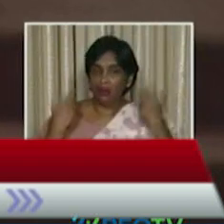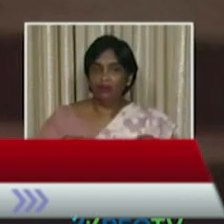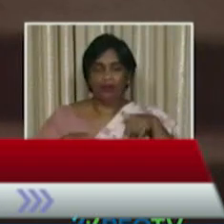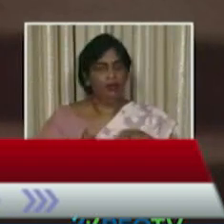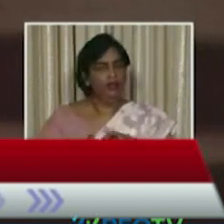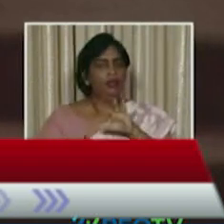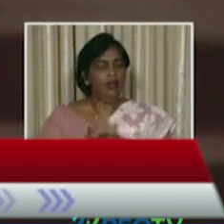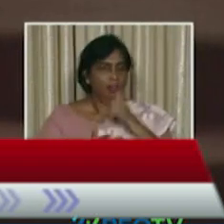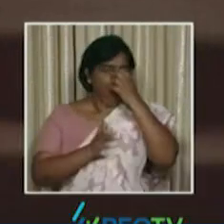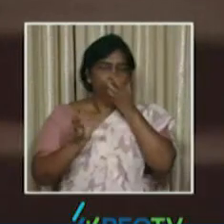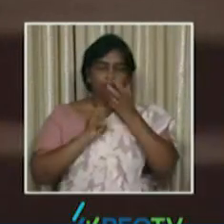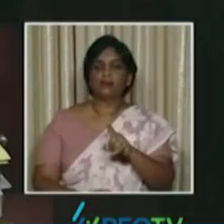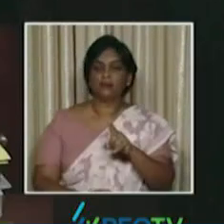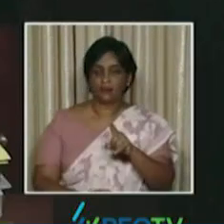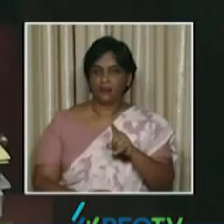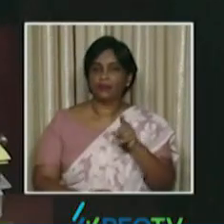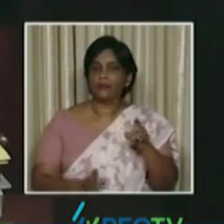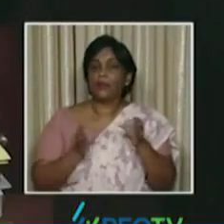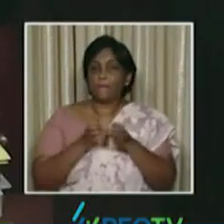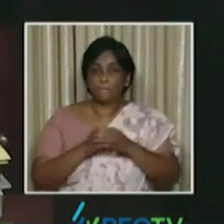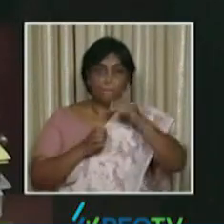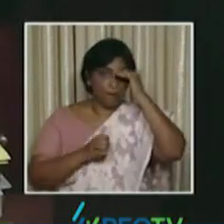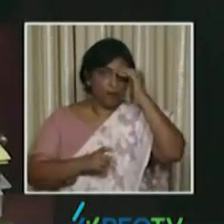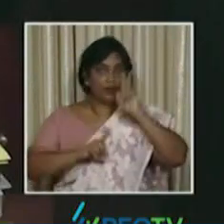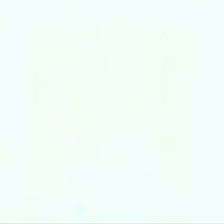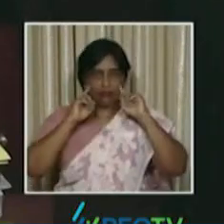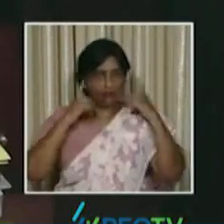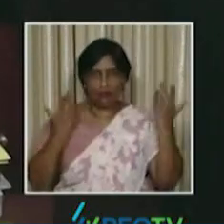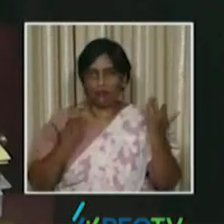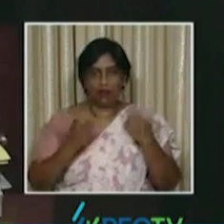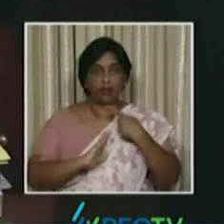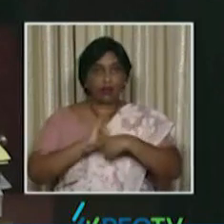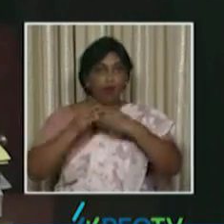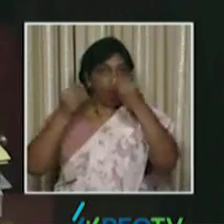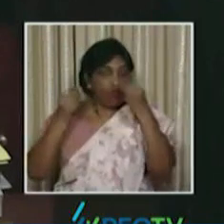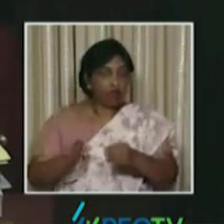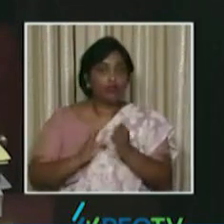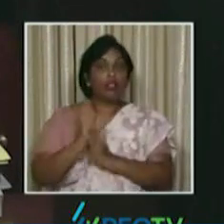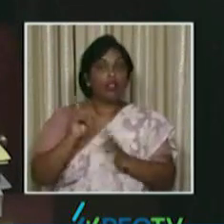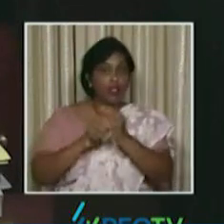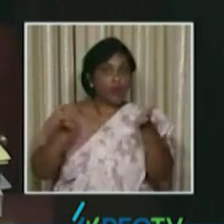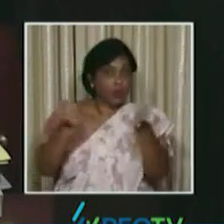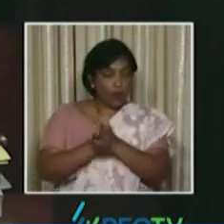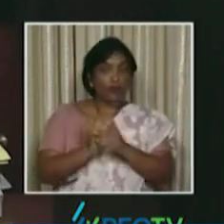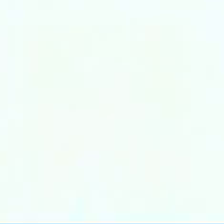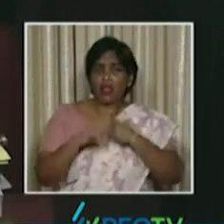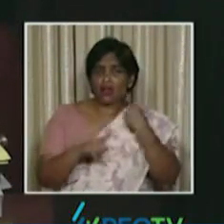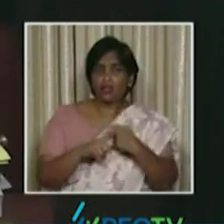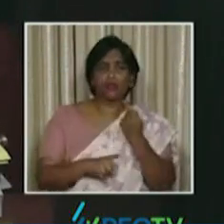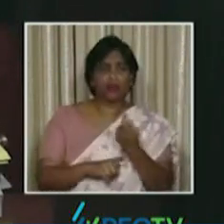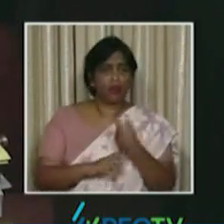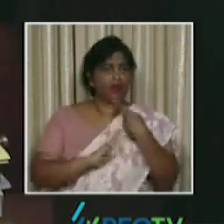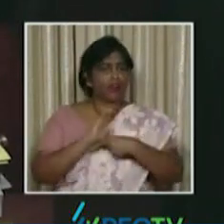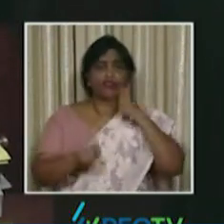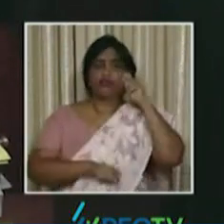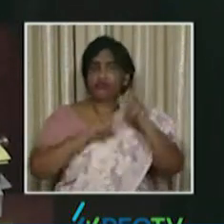tindu kate paskura hari pilban do kata karan. Pakshanai kara sime di api dan nilani, rata bangkolot karbu mantri urut jana wai kela UN delegation. Me rata